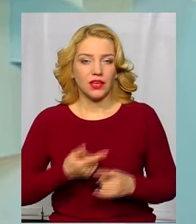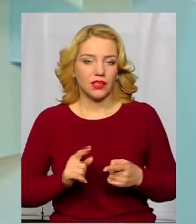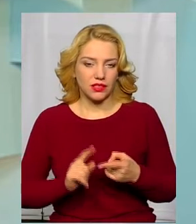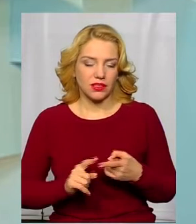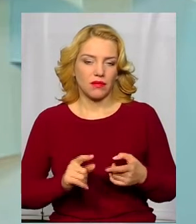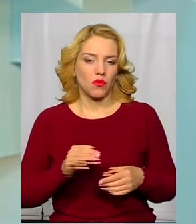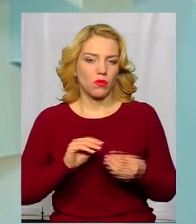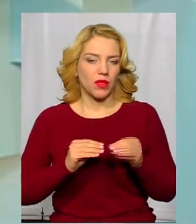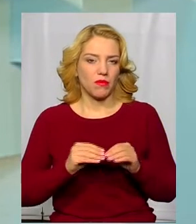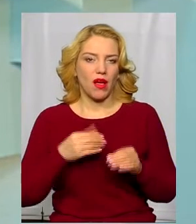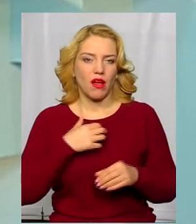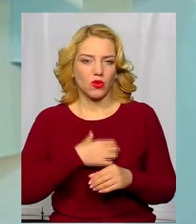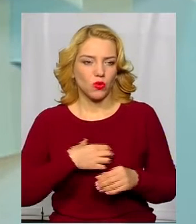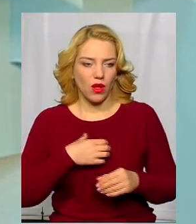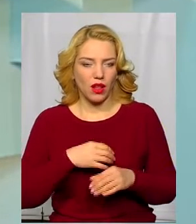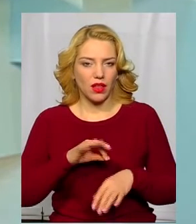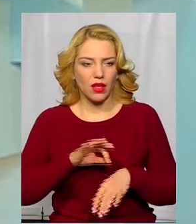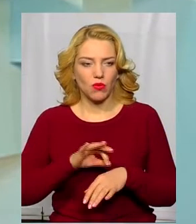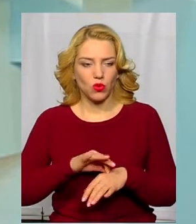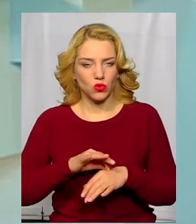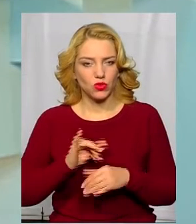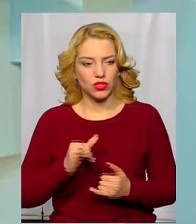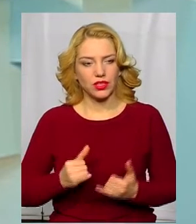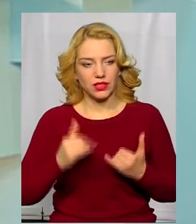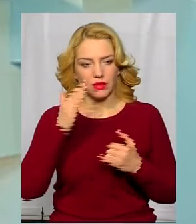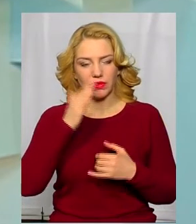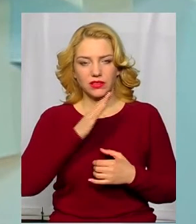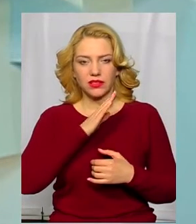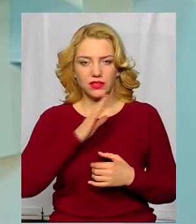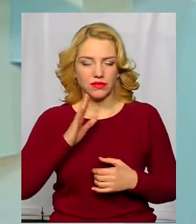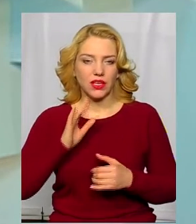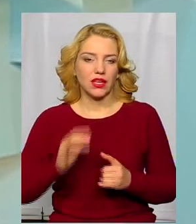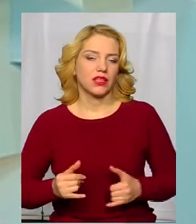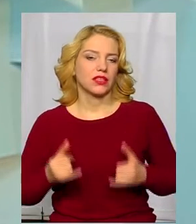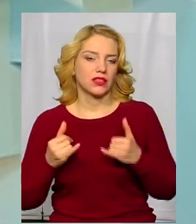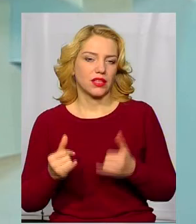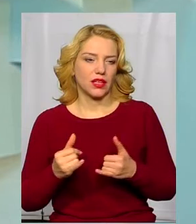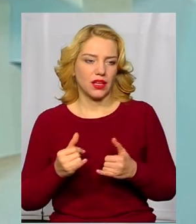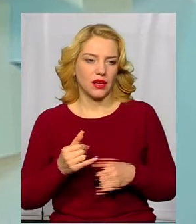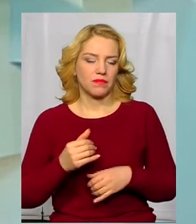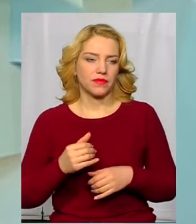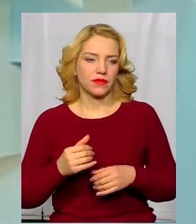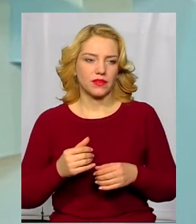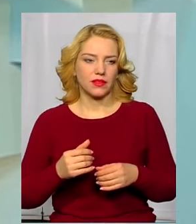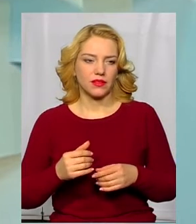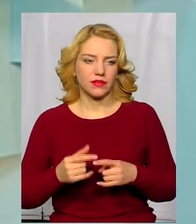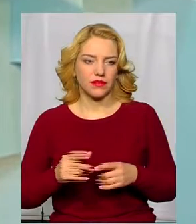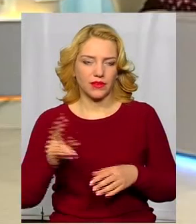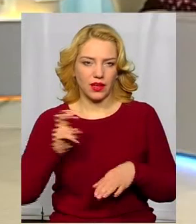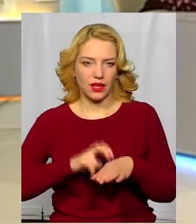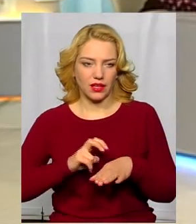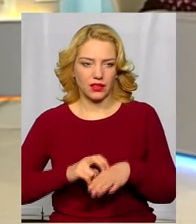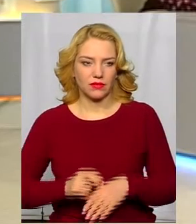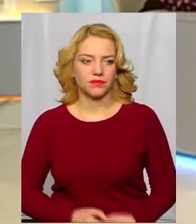дуже актуальна, дуже така болюча і для батьків, і, звичайно, для педіатричної суспільності. А